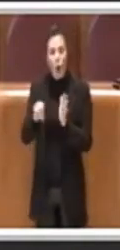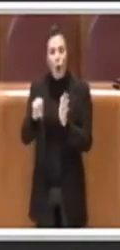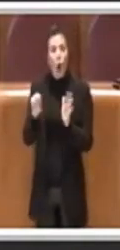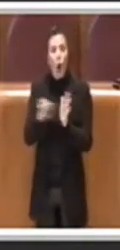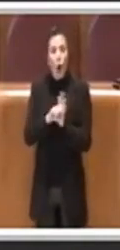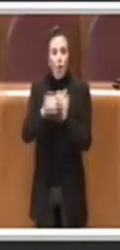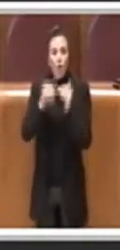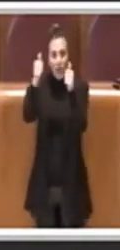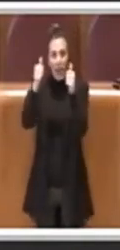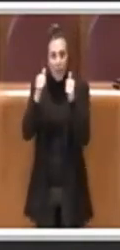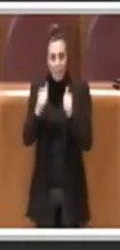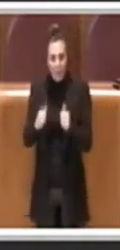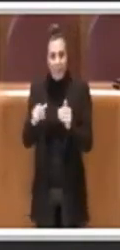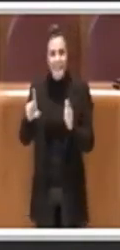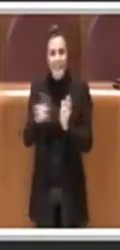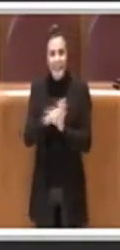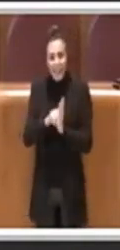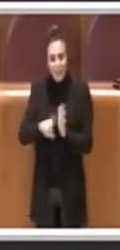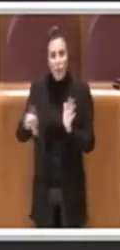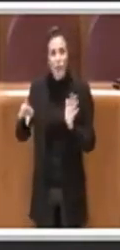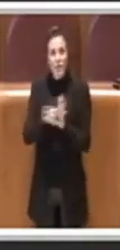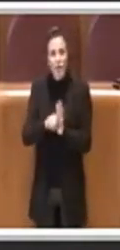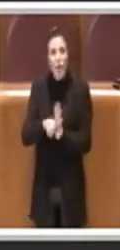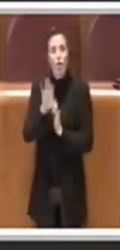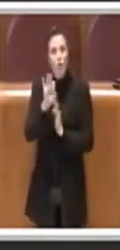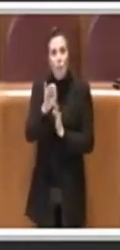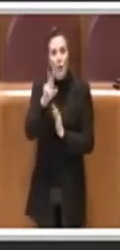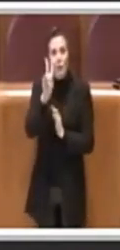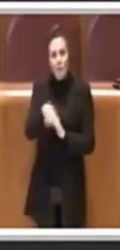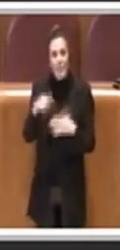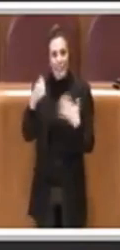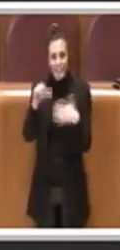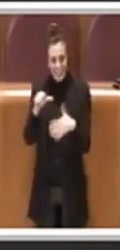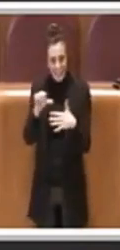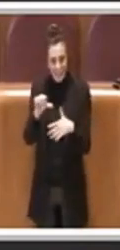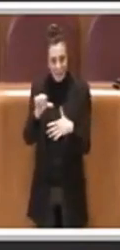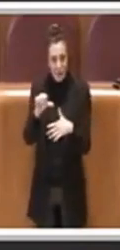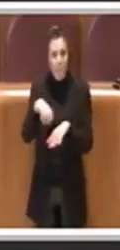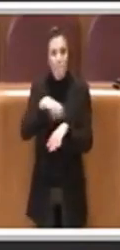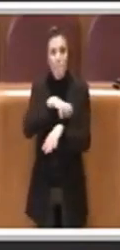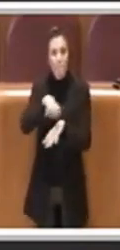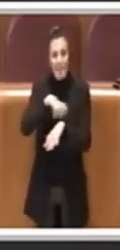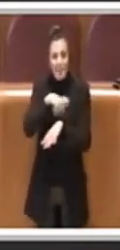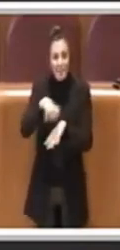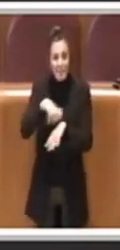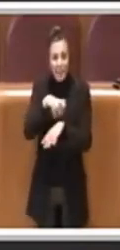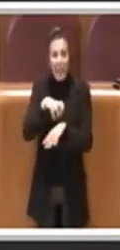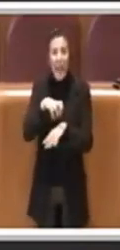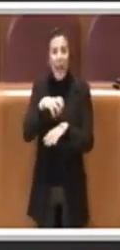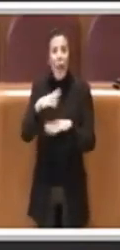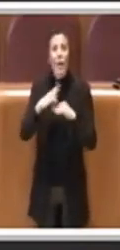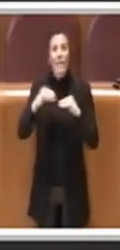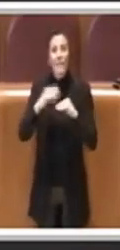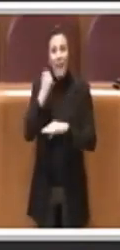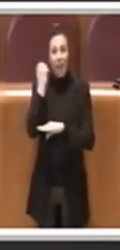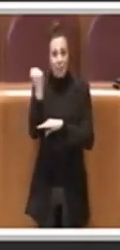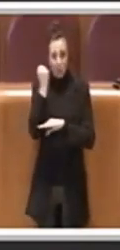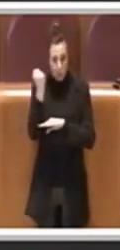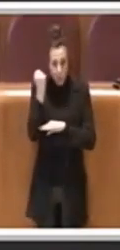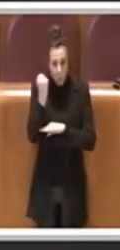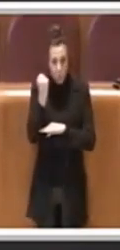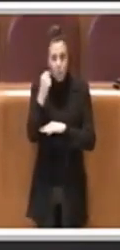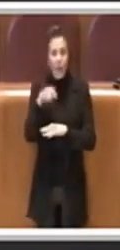no il decreto legislativo 50 del 2016 il ministero delle infrastrutture e trasporti ha adottato il